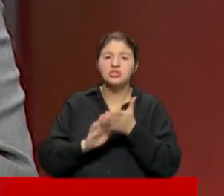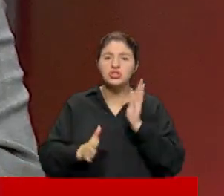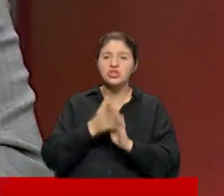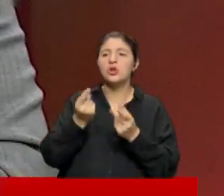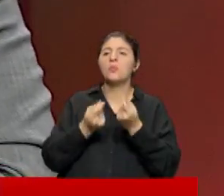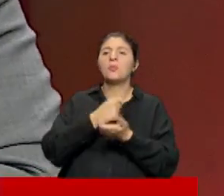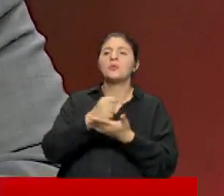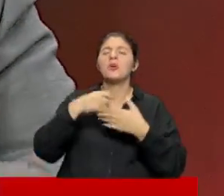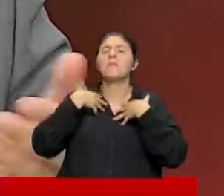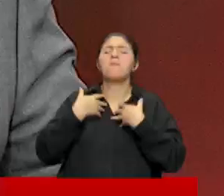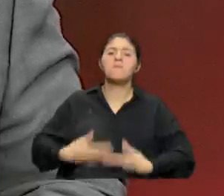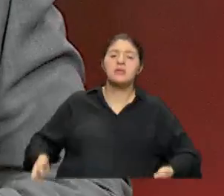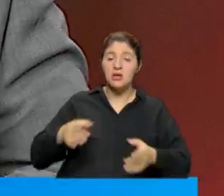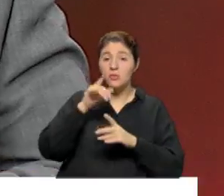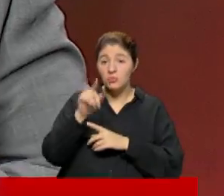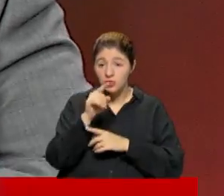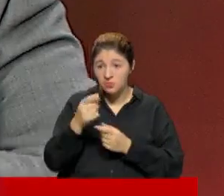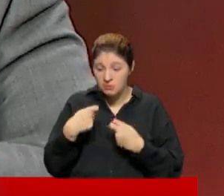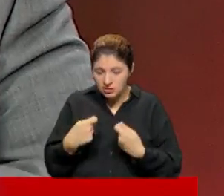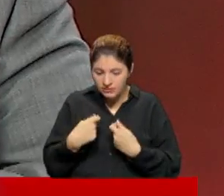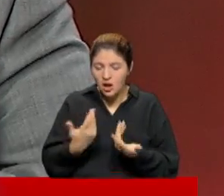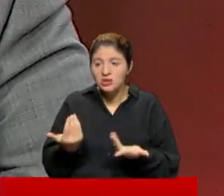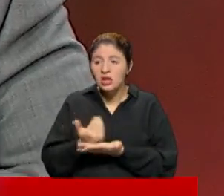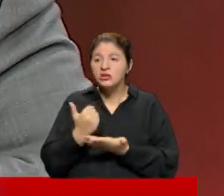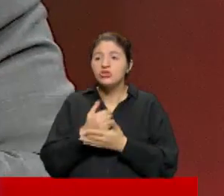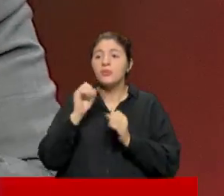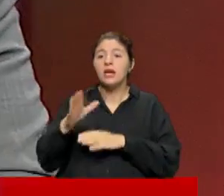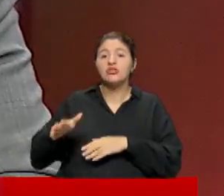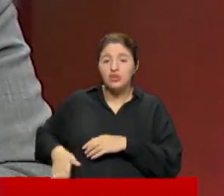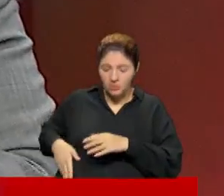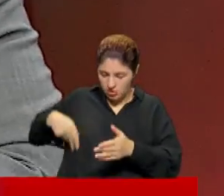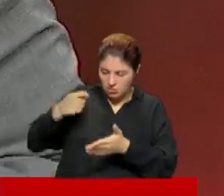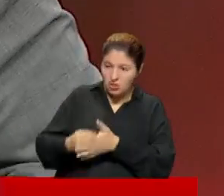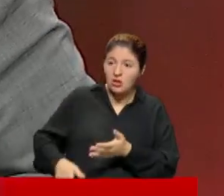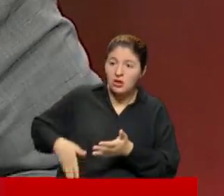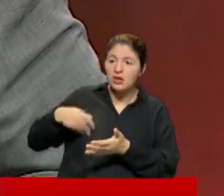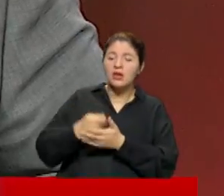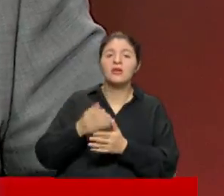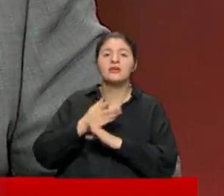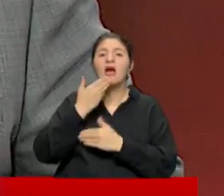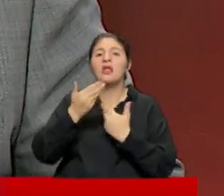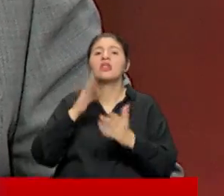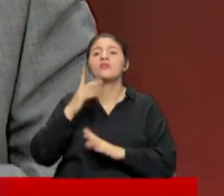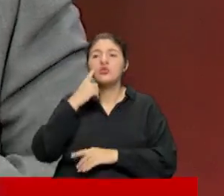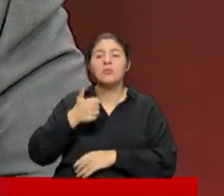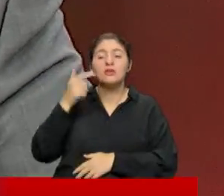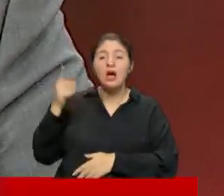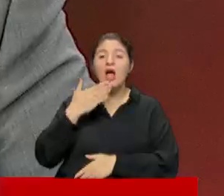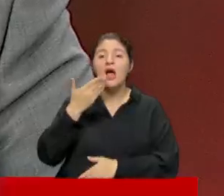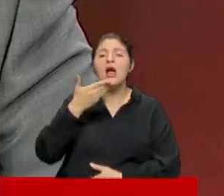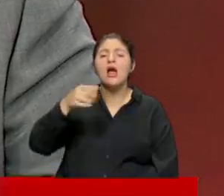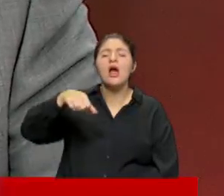üreticisi perişan Çünkü bu maliyetlerle artık Kazancı bırakın cepten gidiyor niye anlatmıyorlar Sayın cumhurbaşkanına